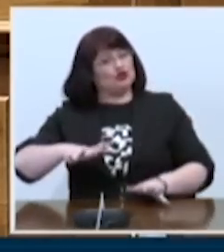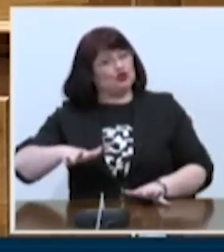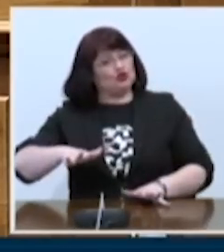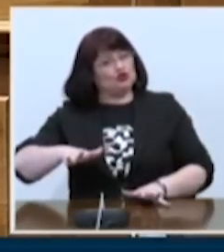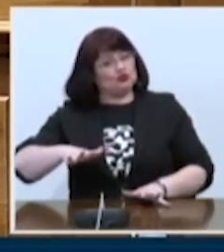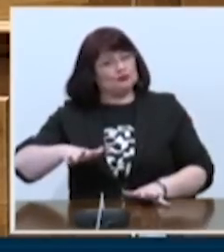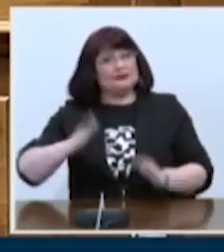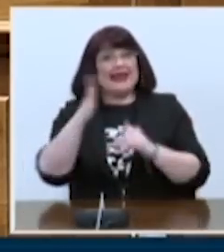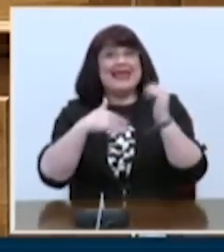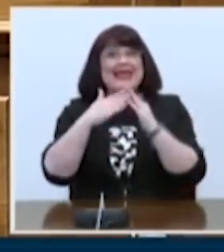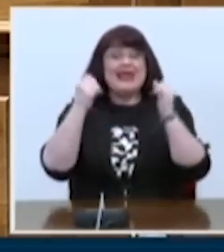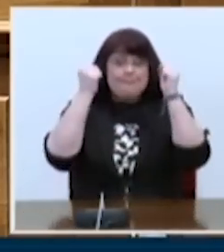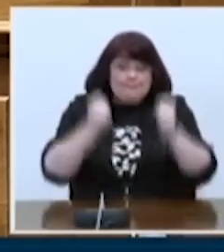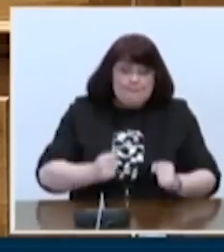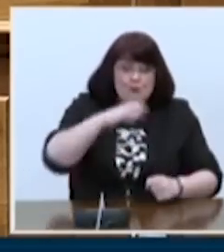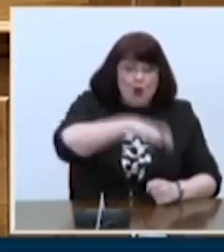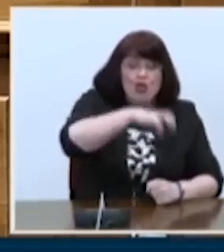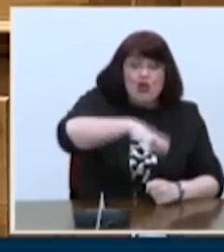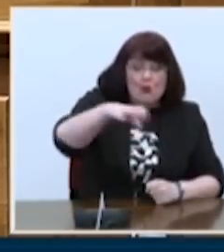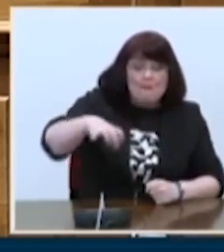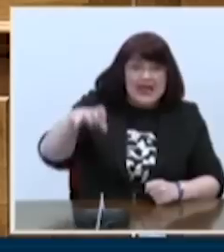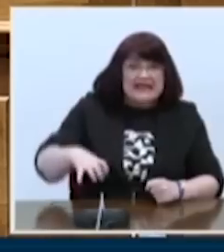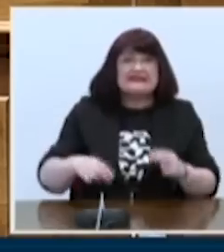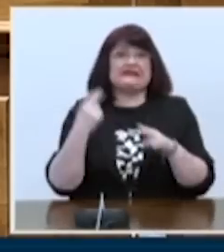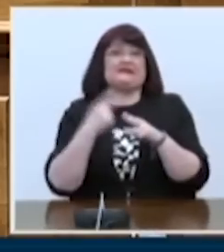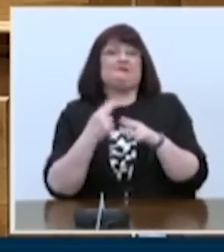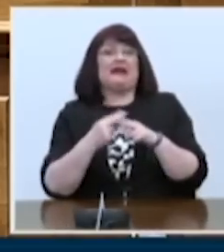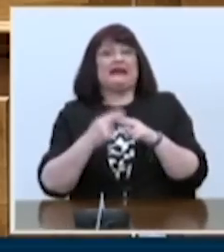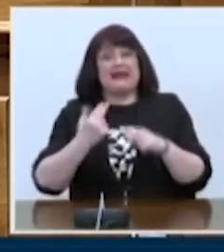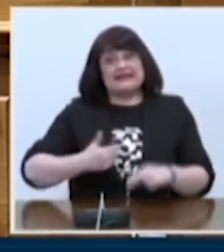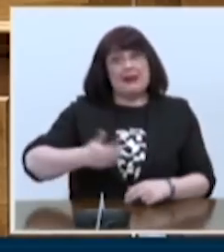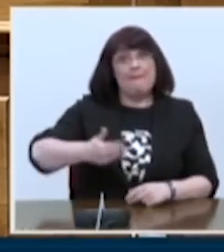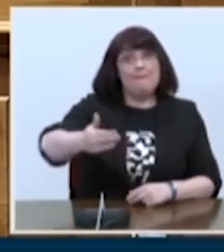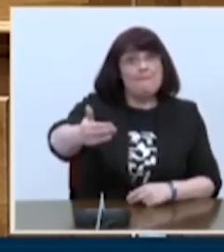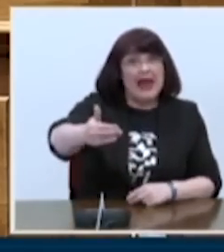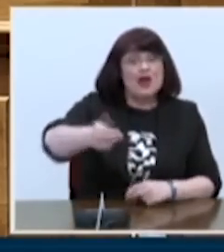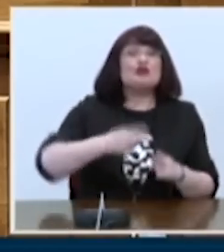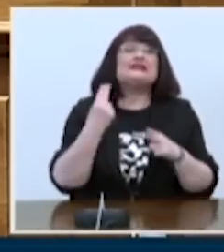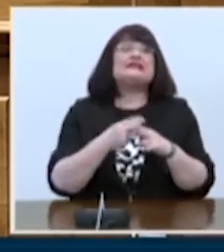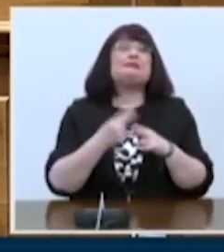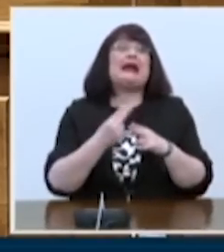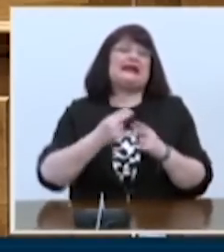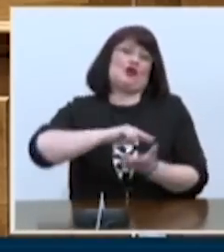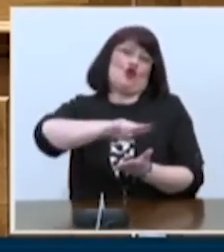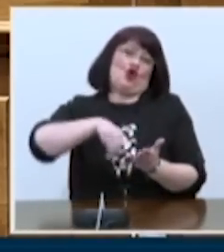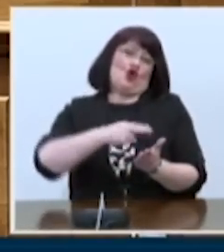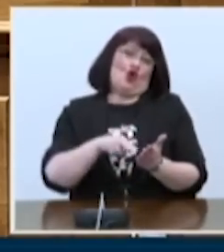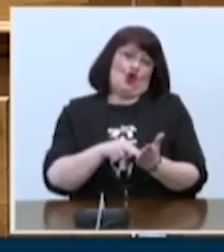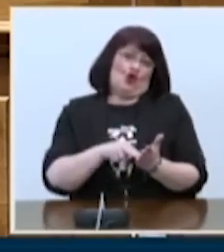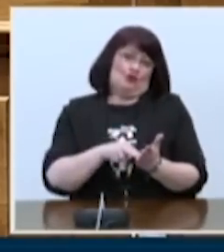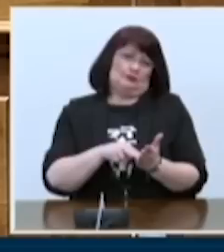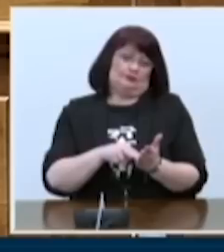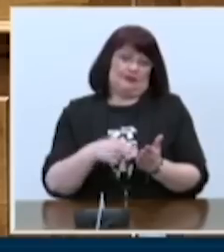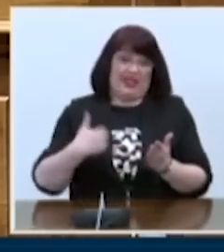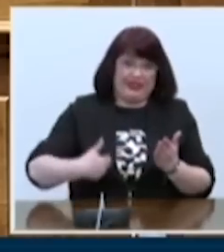υποδομές που παίζουν ήδη και θα παίξουν στο μέλλον ακόμη πιο ενεργό ρόλο στις πολεμικές συγκρούσεις που